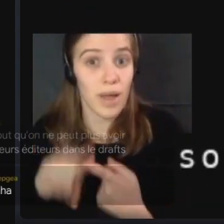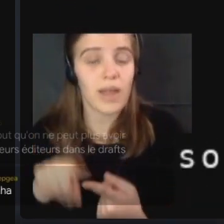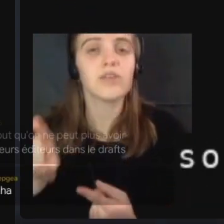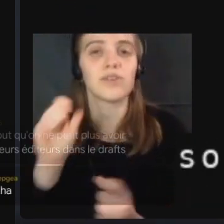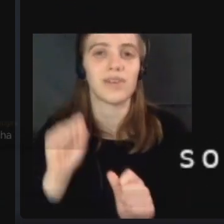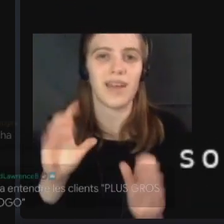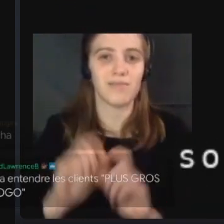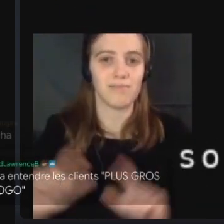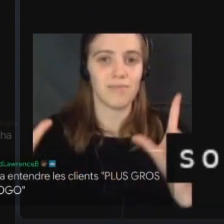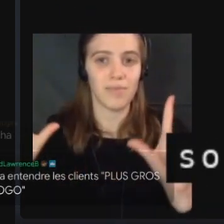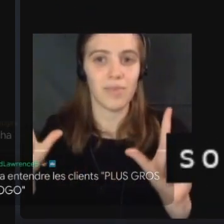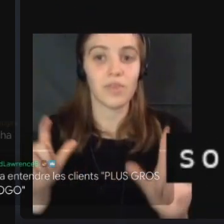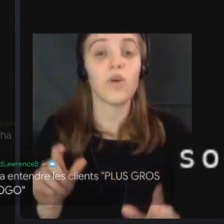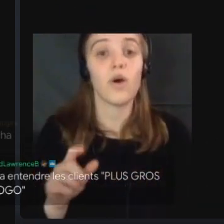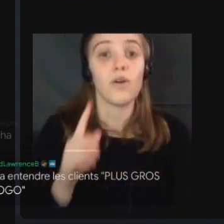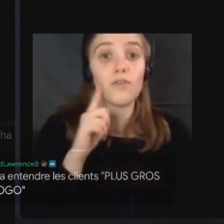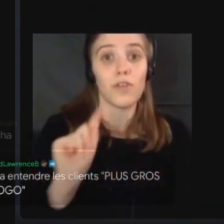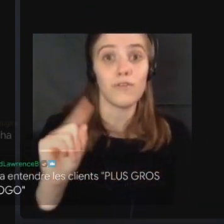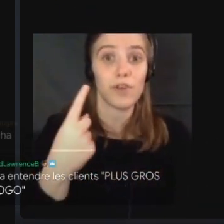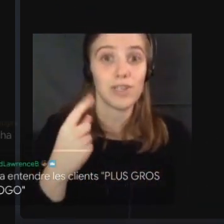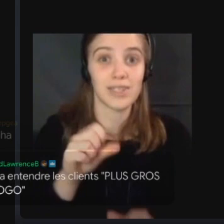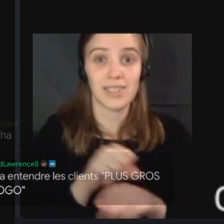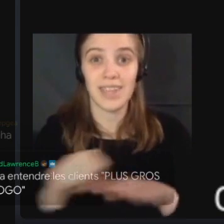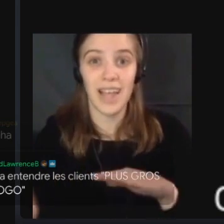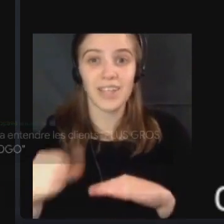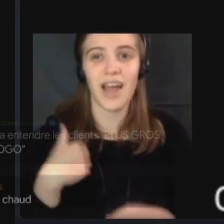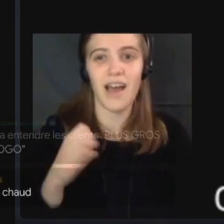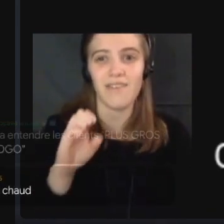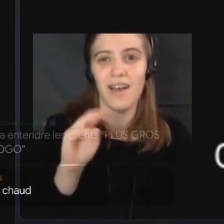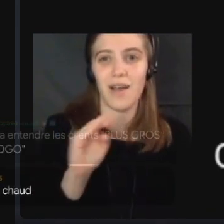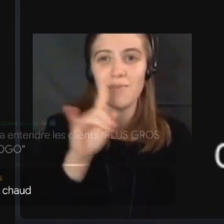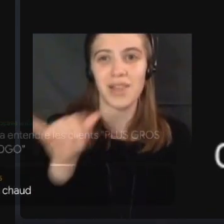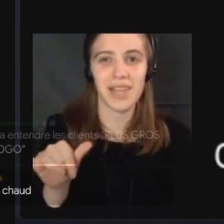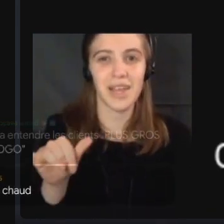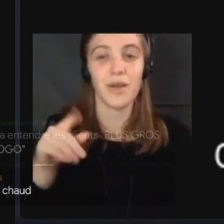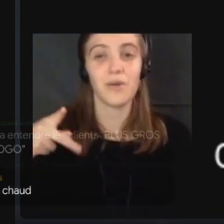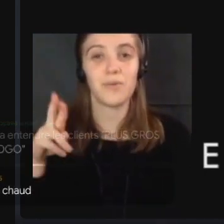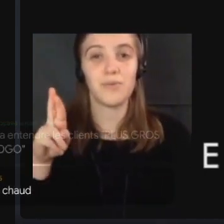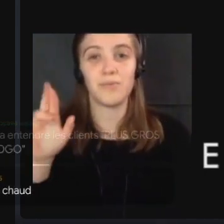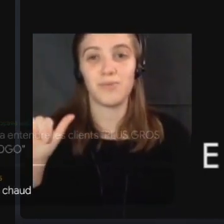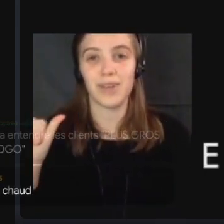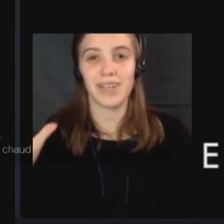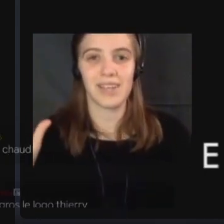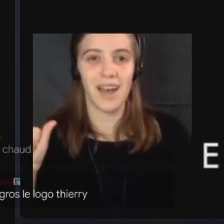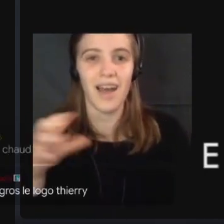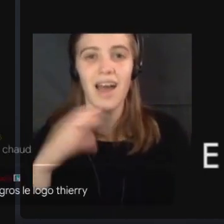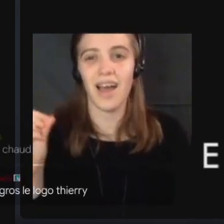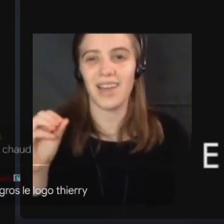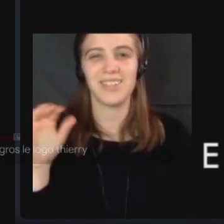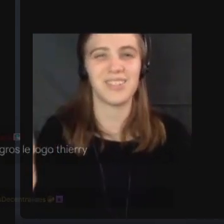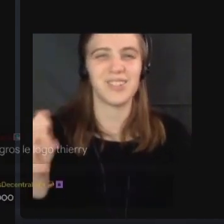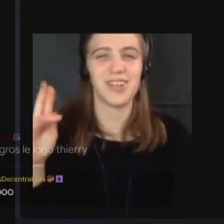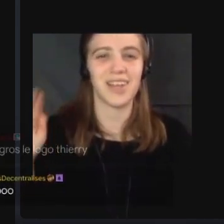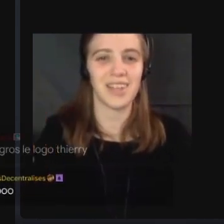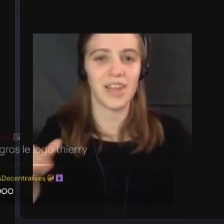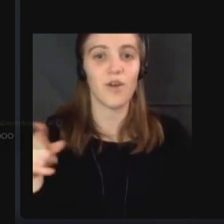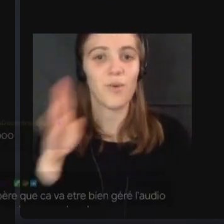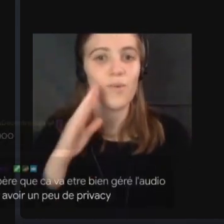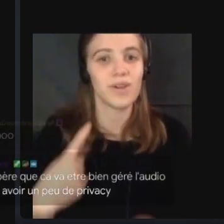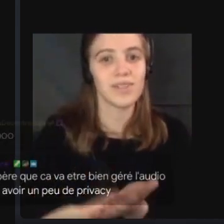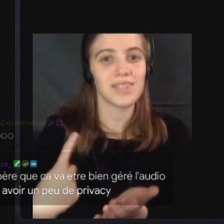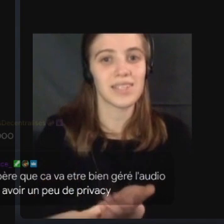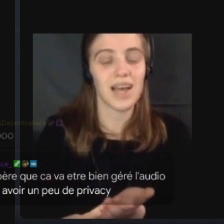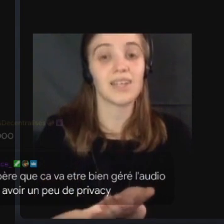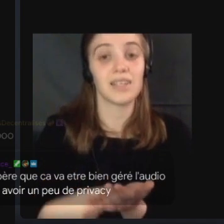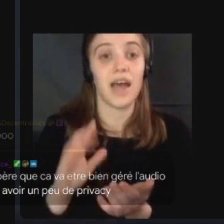Emily, Priya, and C'est ça, on peut plus avoir plusieurs okay, éditeurs sur les we have drafts, c'est ça, Jay, ouais. That's you. Talking about Plus gros logo, vas-y, mon petit,